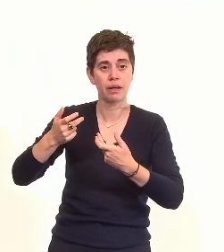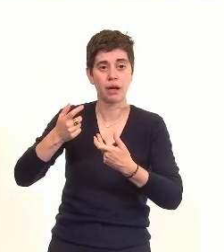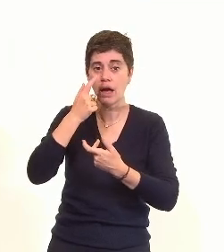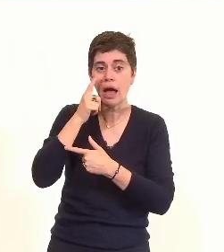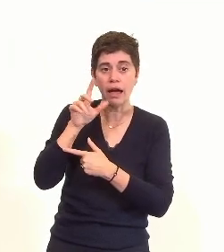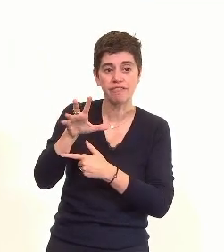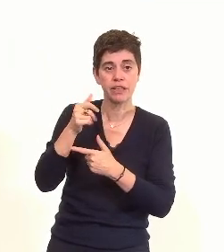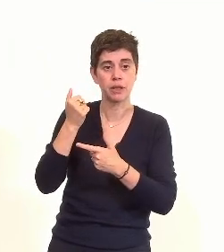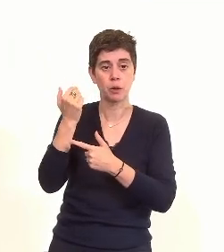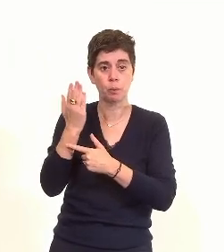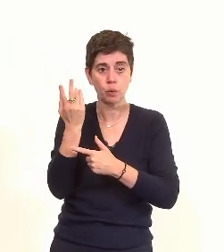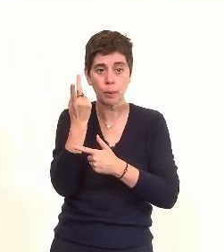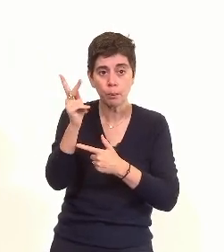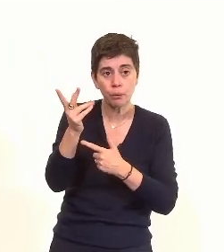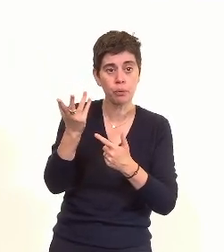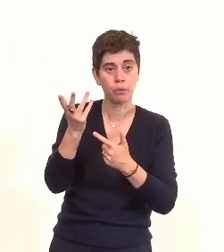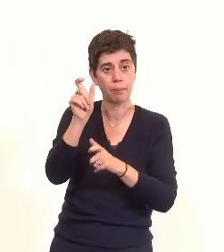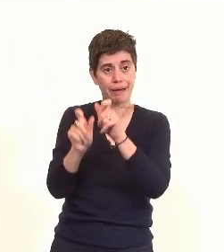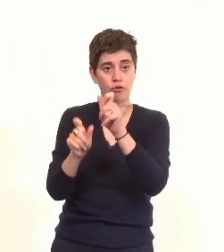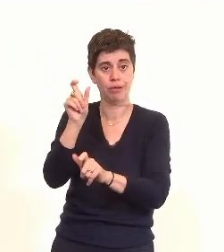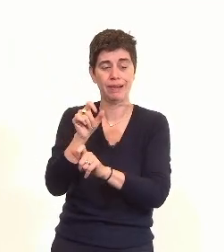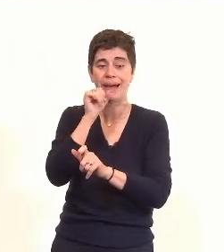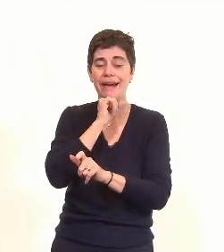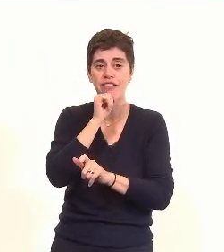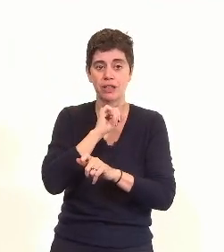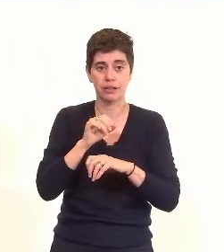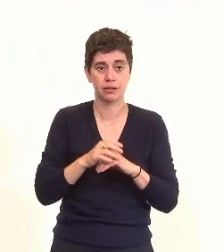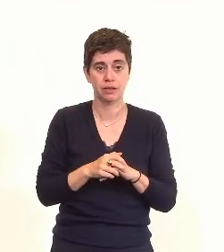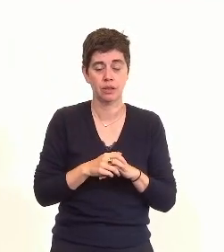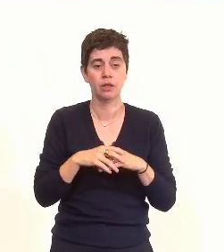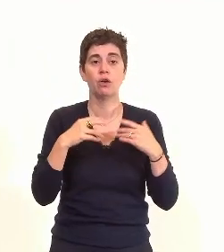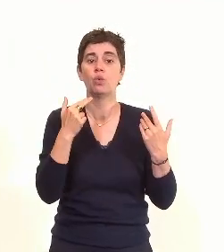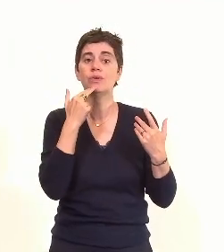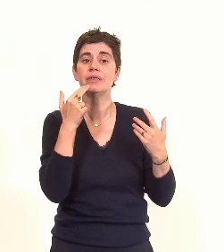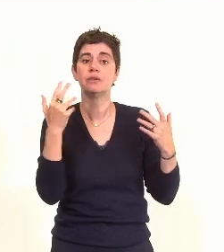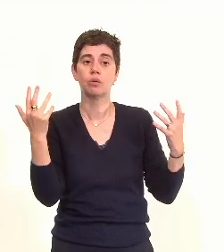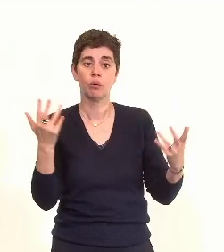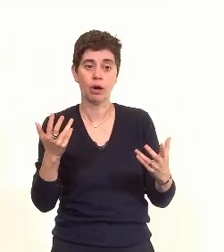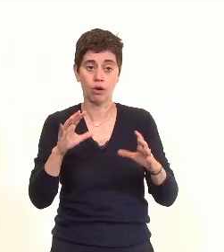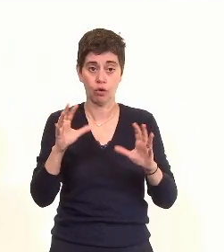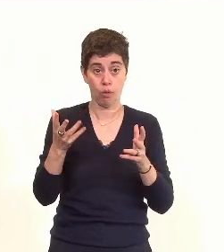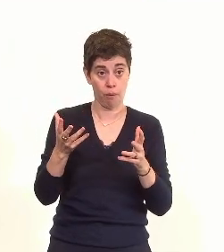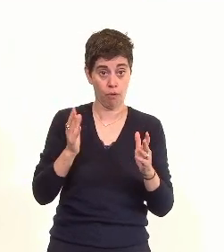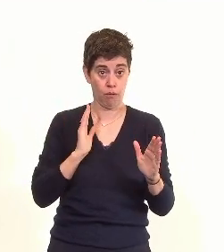besoins des personnes âgées. Et en utilisant,